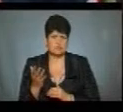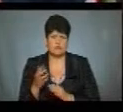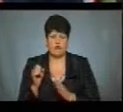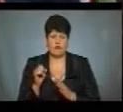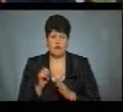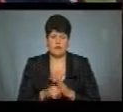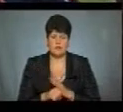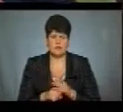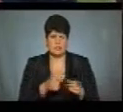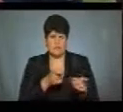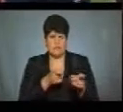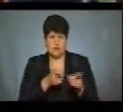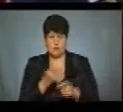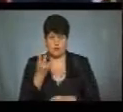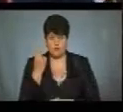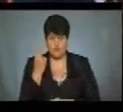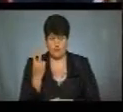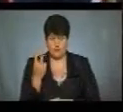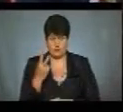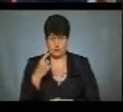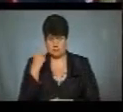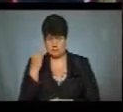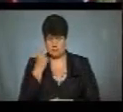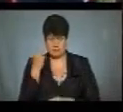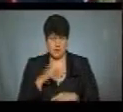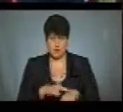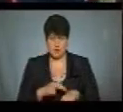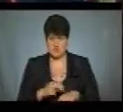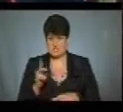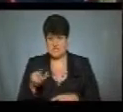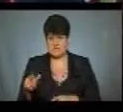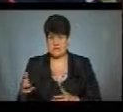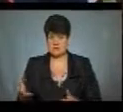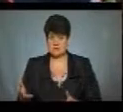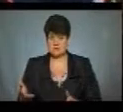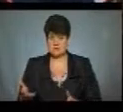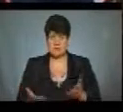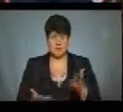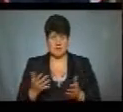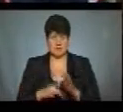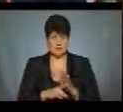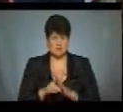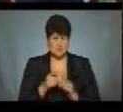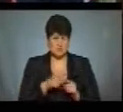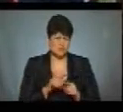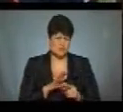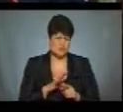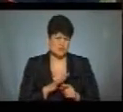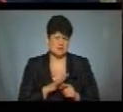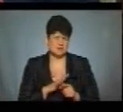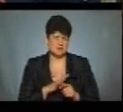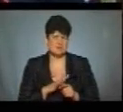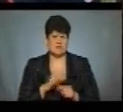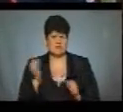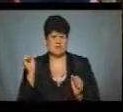з вогнепальної зброї двоє нетверезих поліцейських. Але спочатку там якісь версії були такі, що там